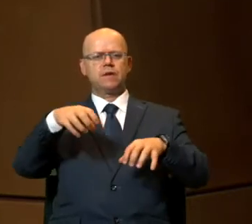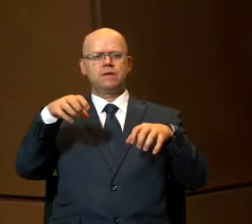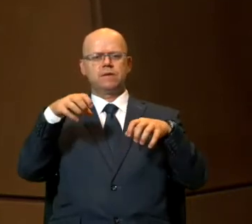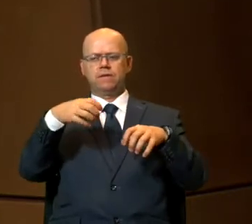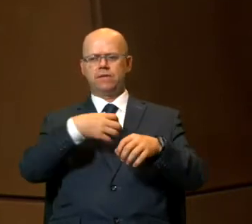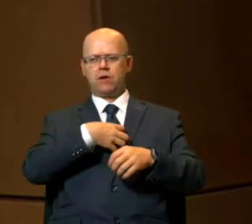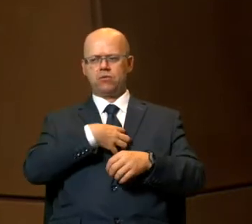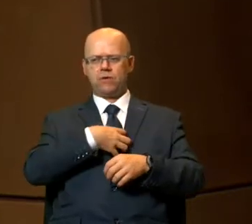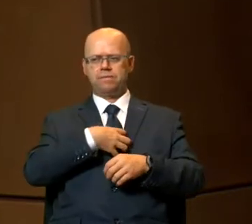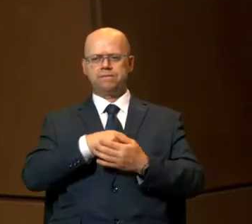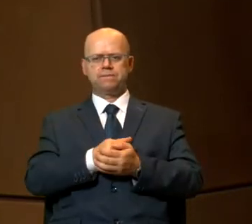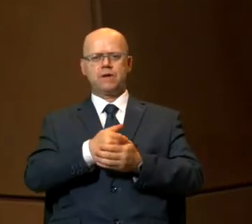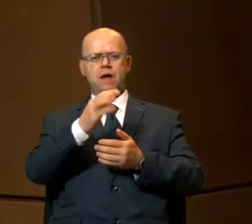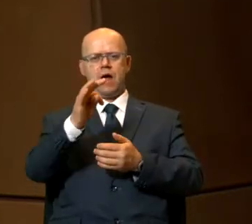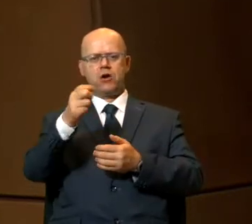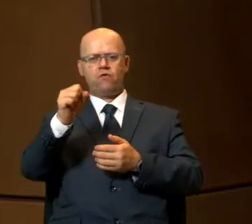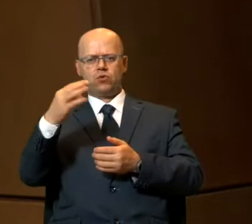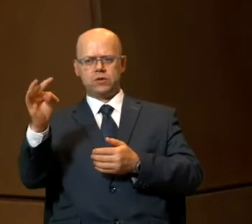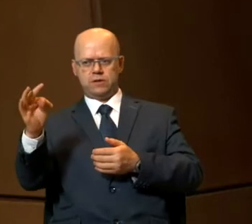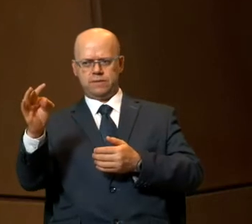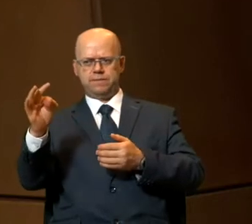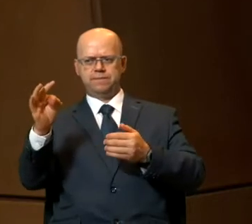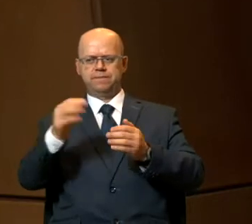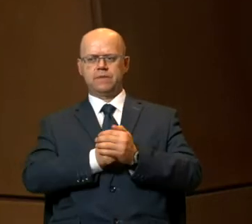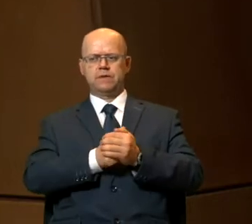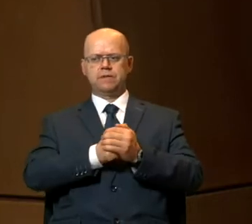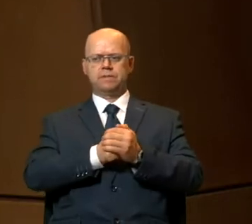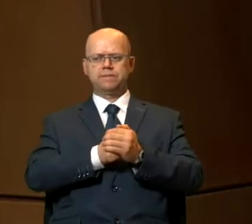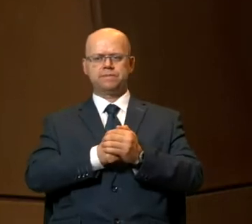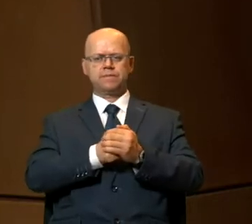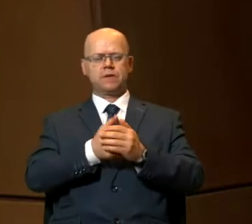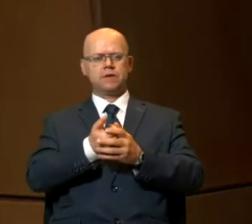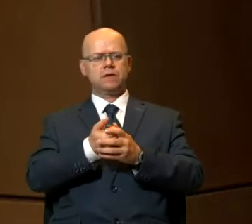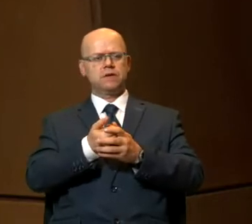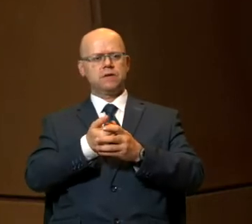Erfurcie bardzo ciekawego eksperymentu, mianowicie